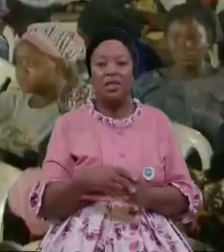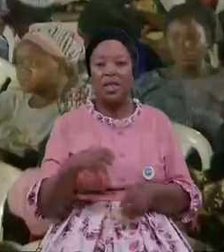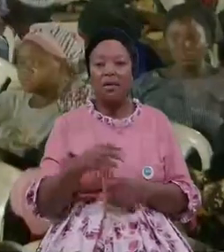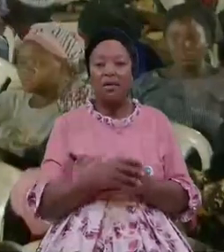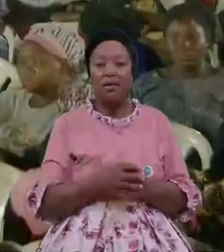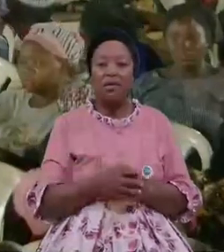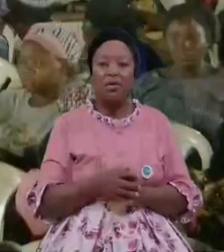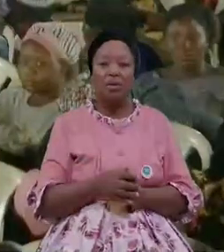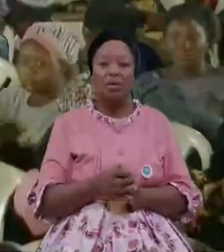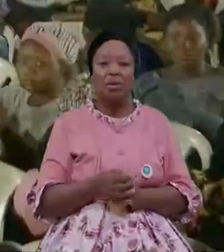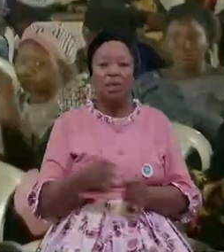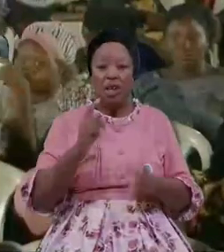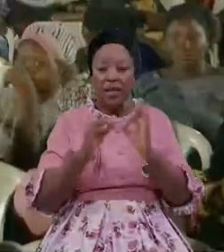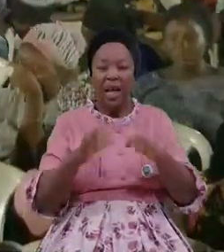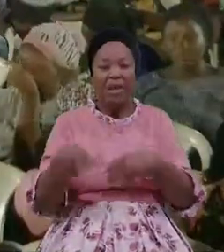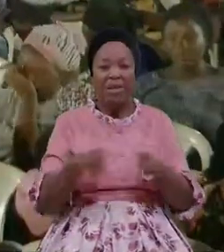soir